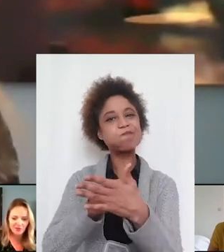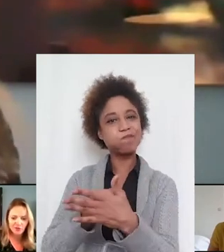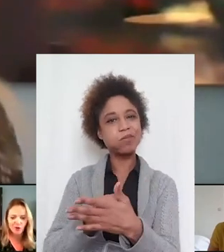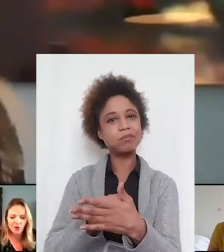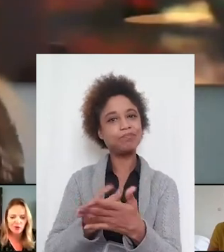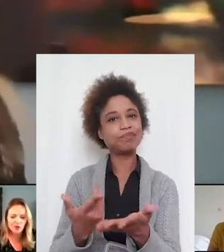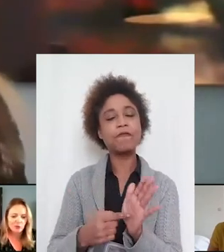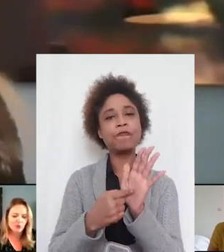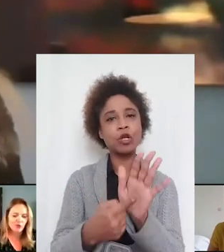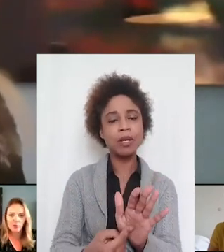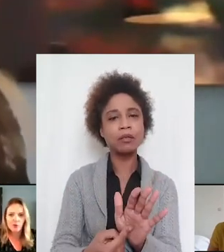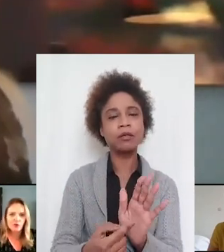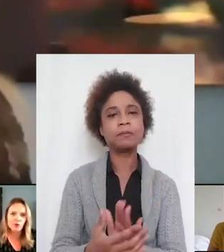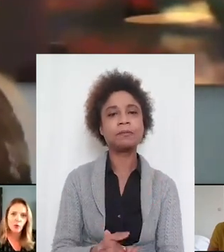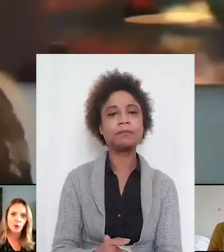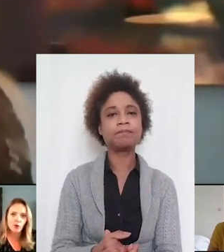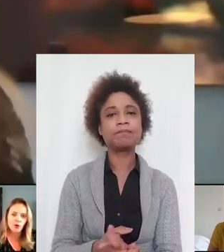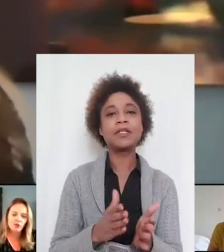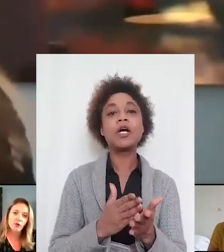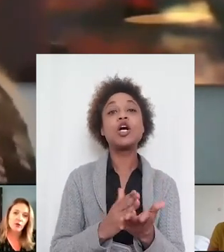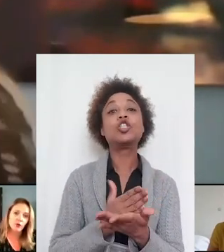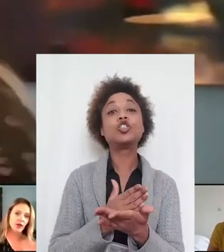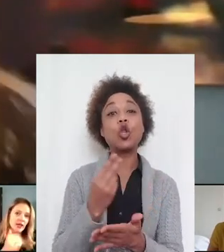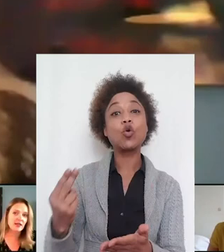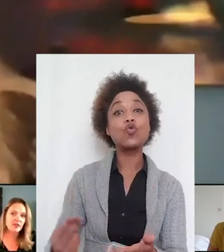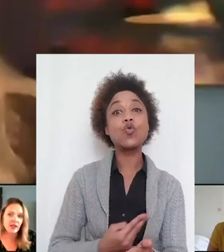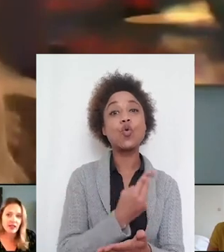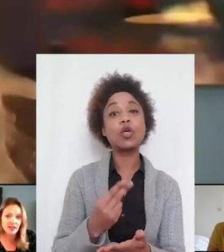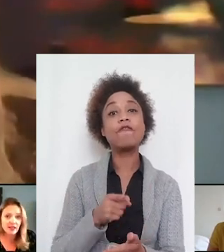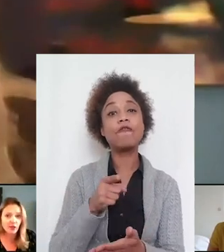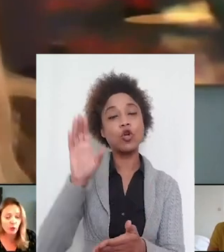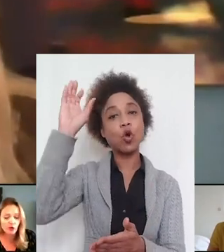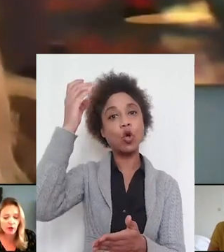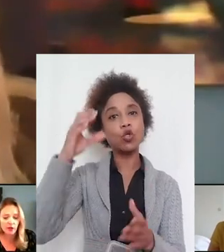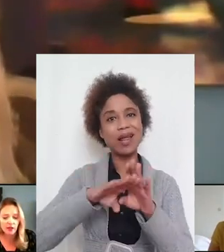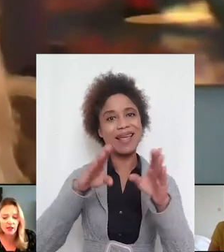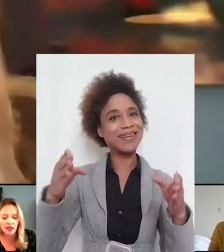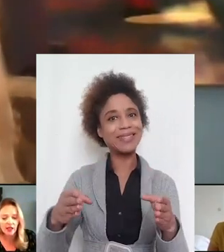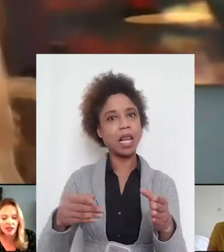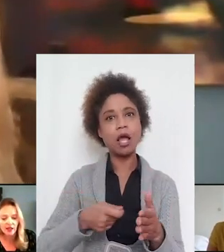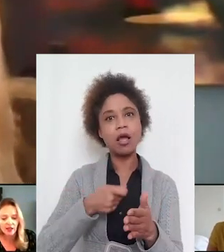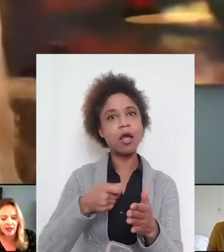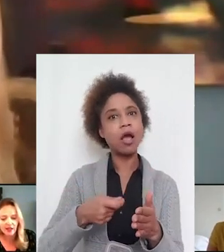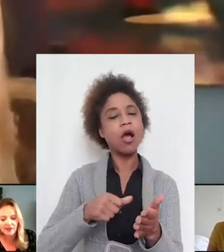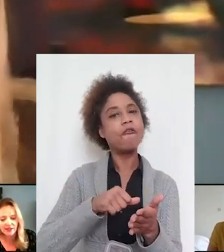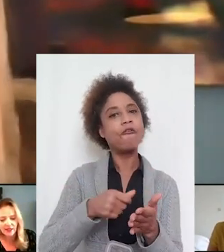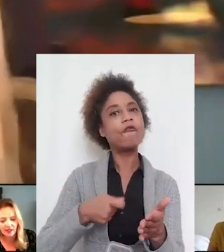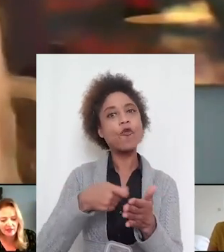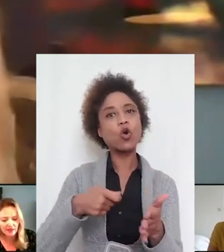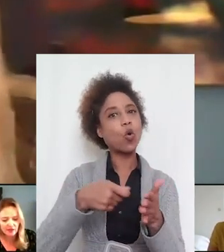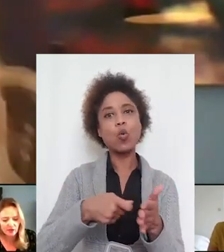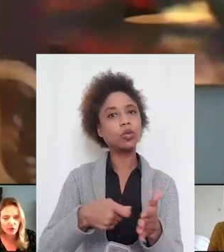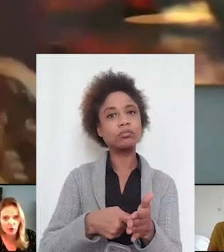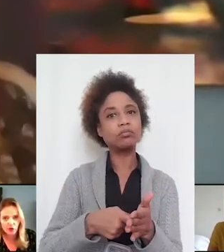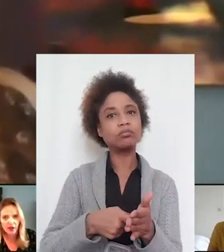aan, zoals dat bijvoorbeeld tolkenuren voor culturele instellingen niet vergoed worden. En daarnaast